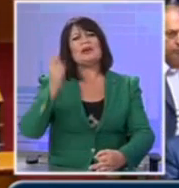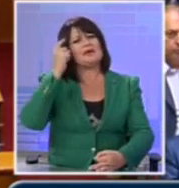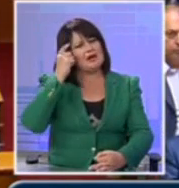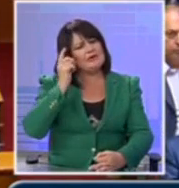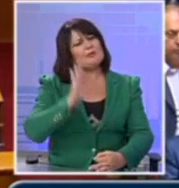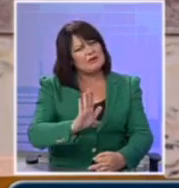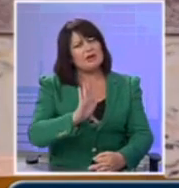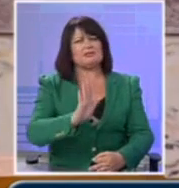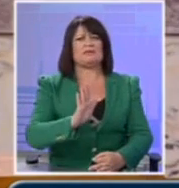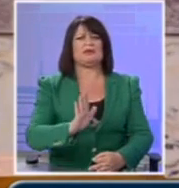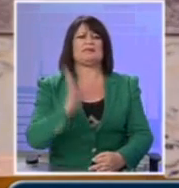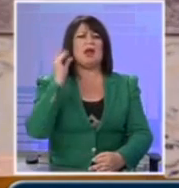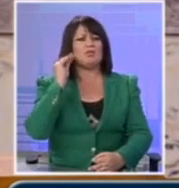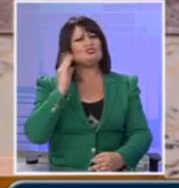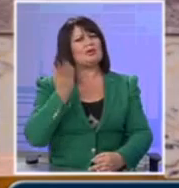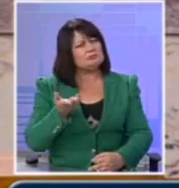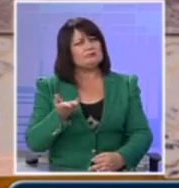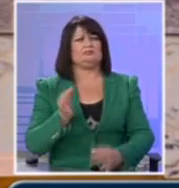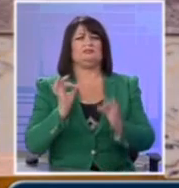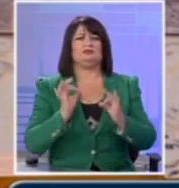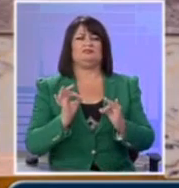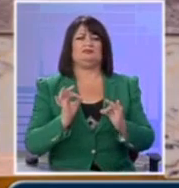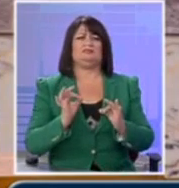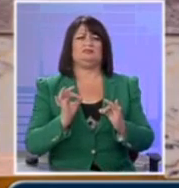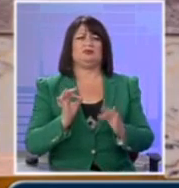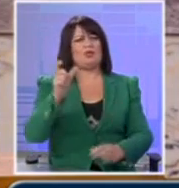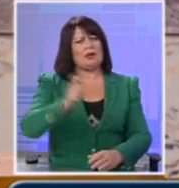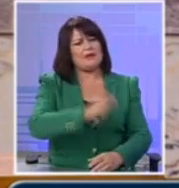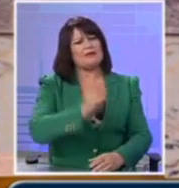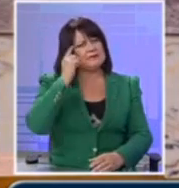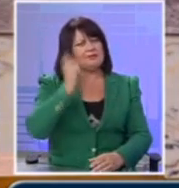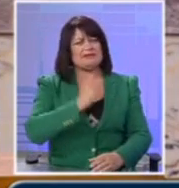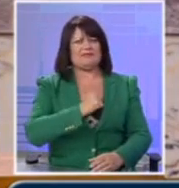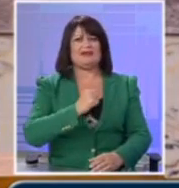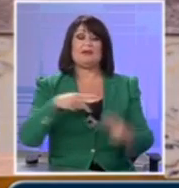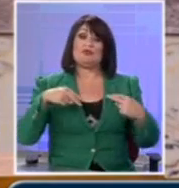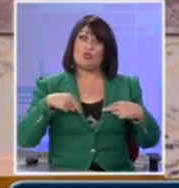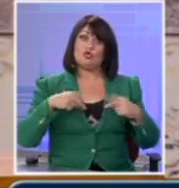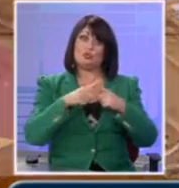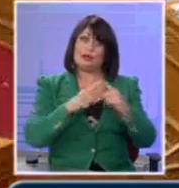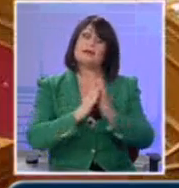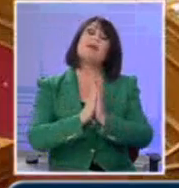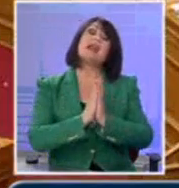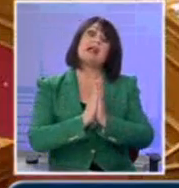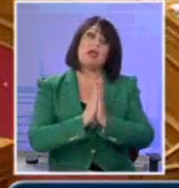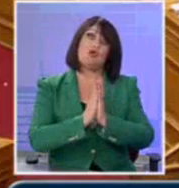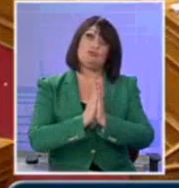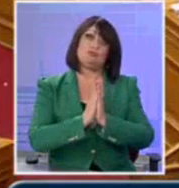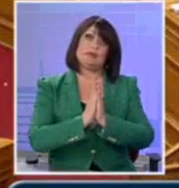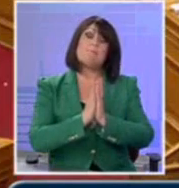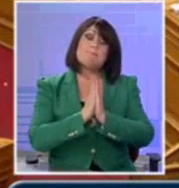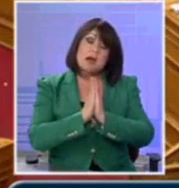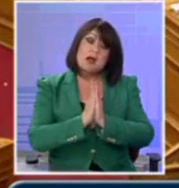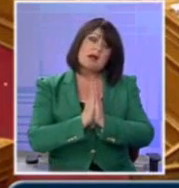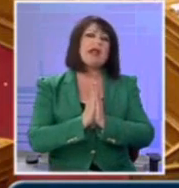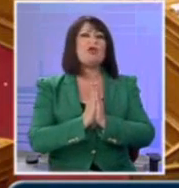δικιά σας. Εδώ όσοι ακροάστηκαν τη συγκεκριμένη ομιλία έχουν την άποψή τους. Κύριε Χουλιαράκη, παρακαλώ για τελευταία φορά. Με